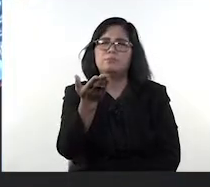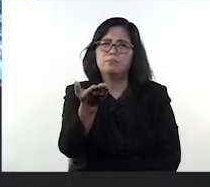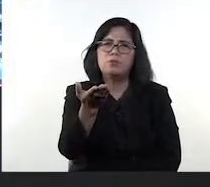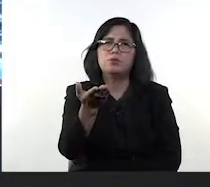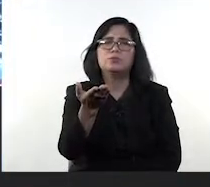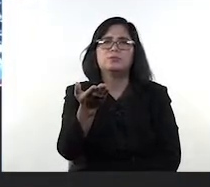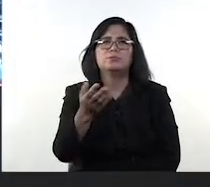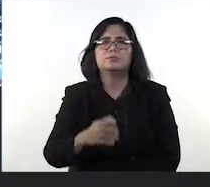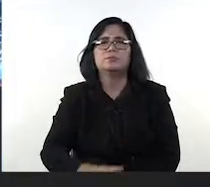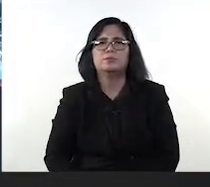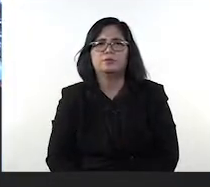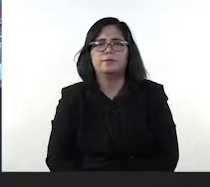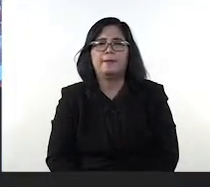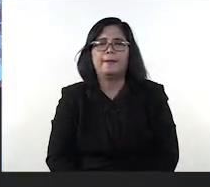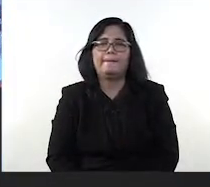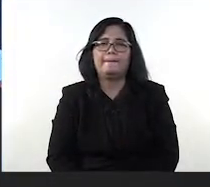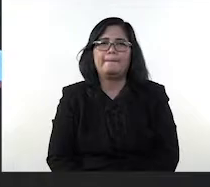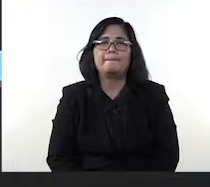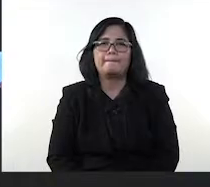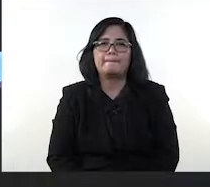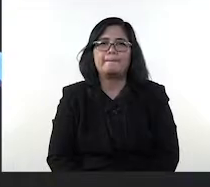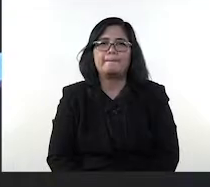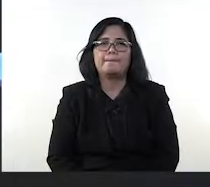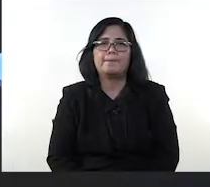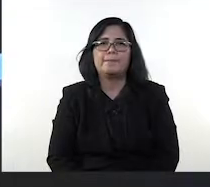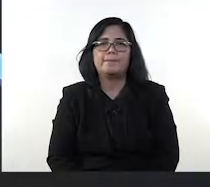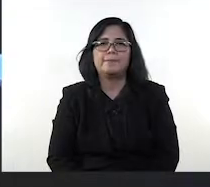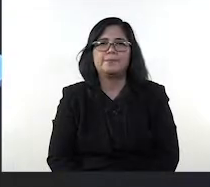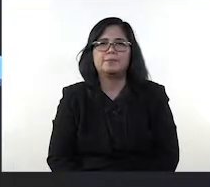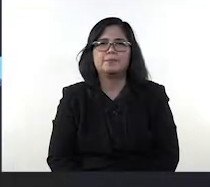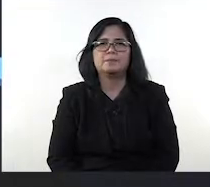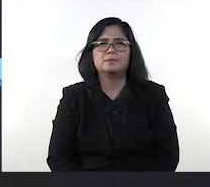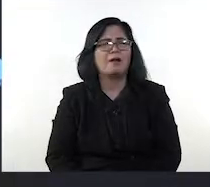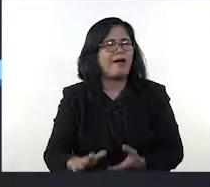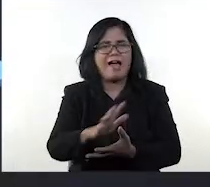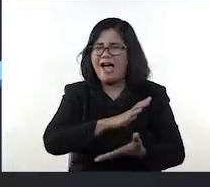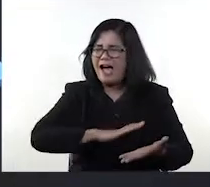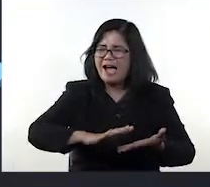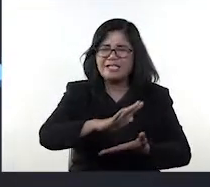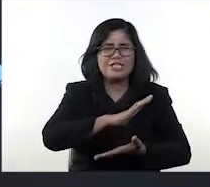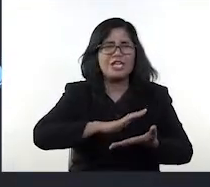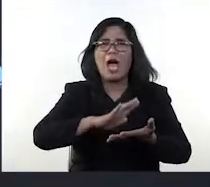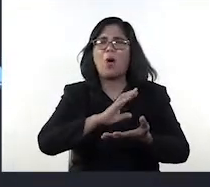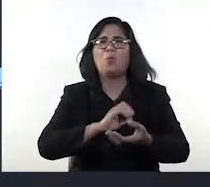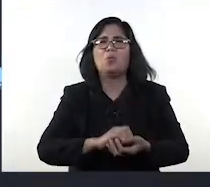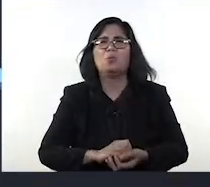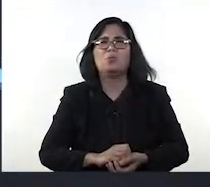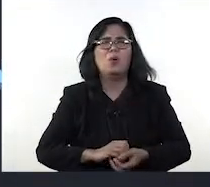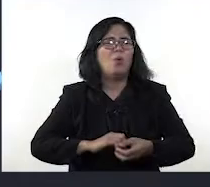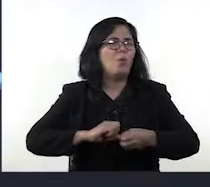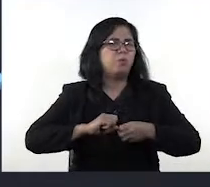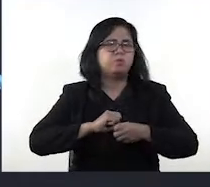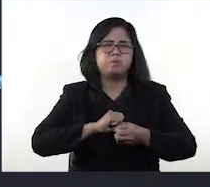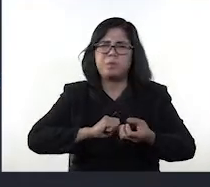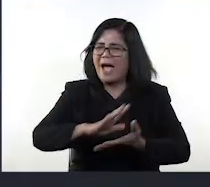set tahu buat sebagian saudara-saudara hai hidup udah kaco banget udah berantakan